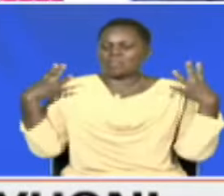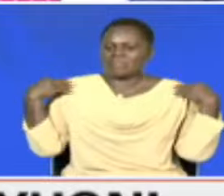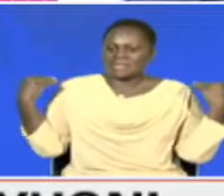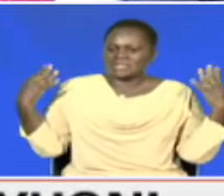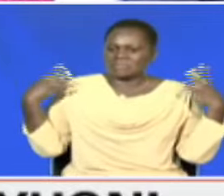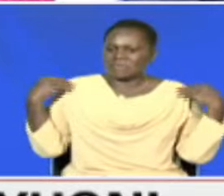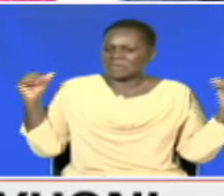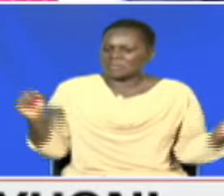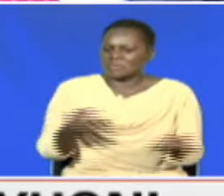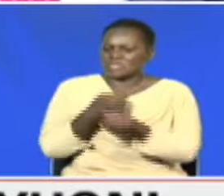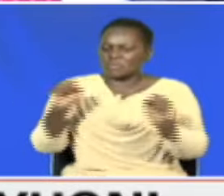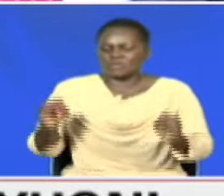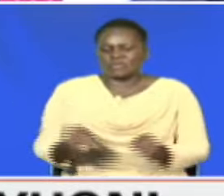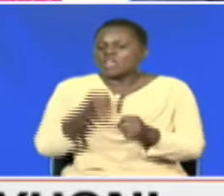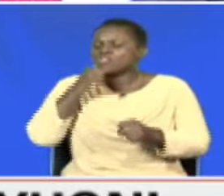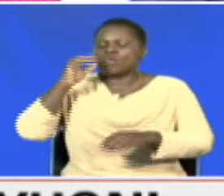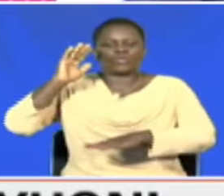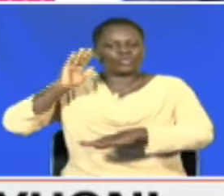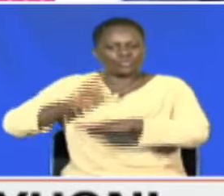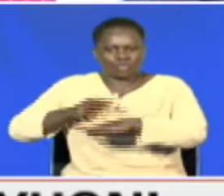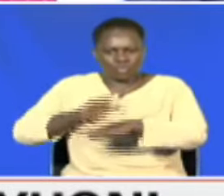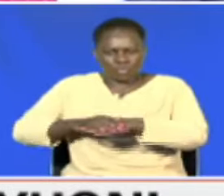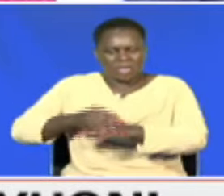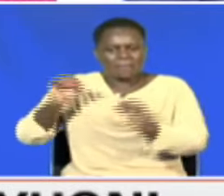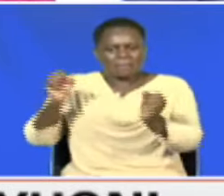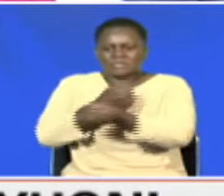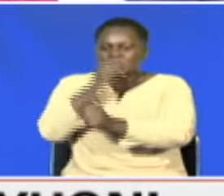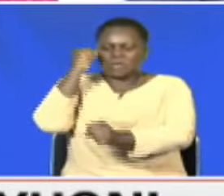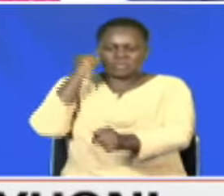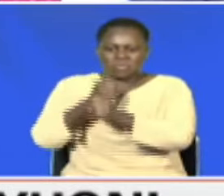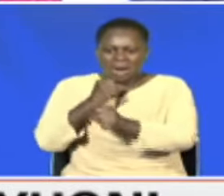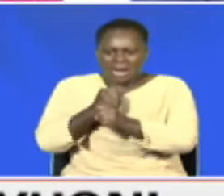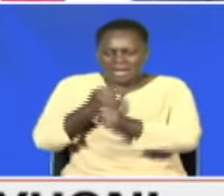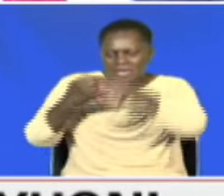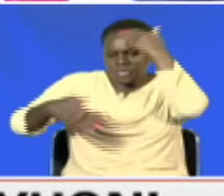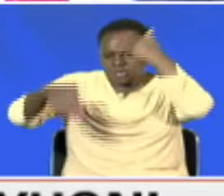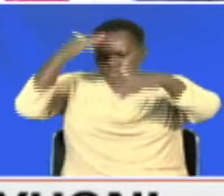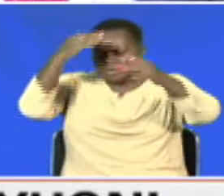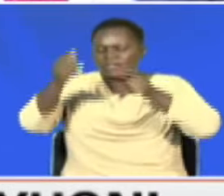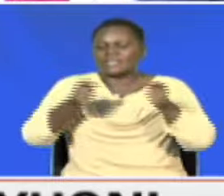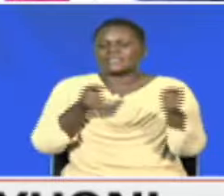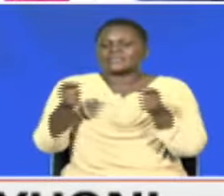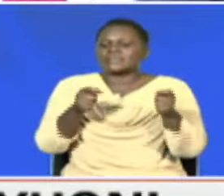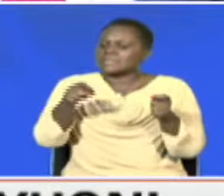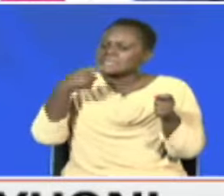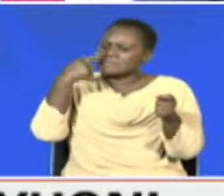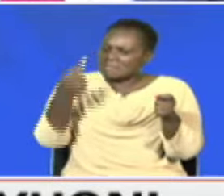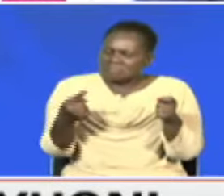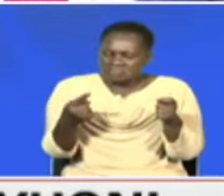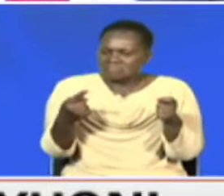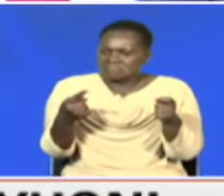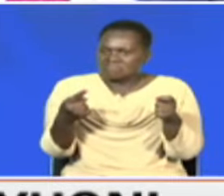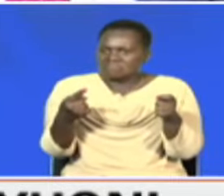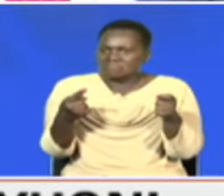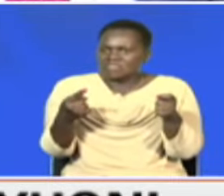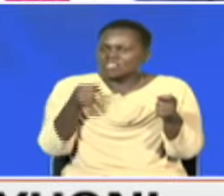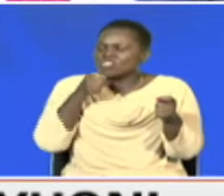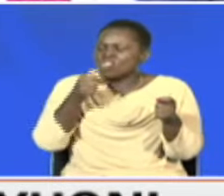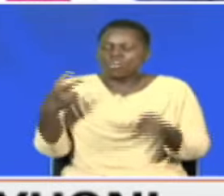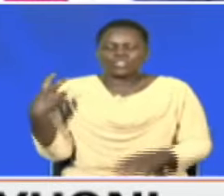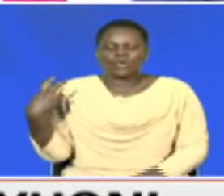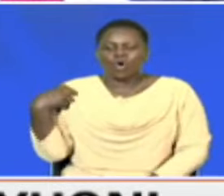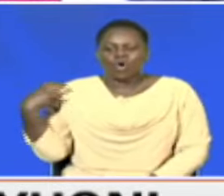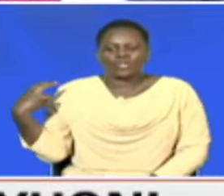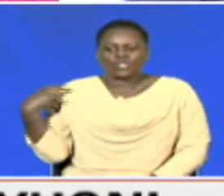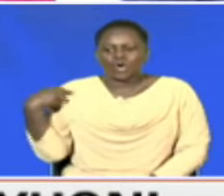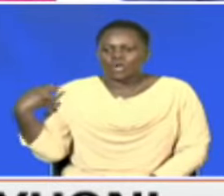impracticable, unfair, unworkable. Even university administration wenyewe amesema they were not even